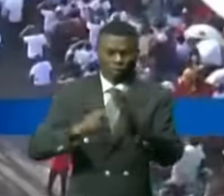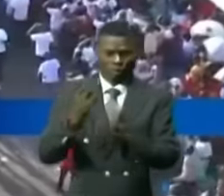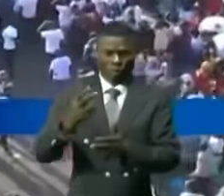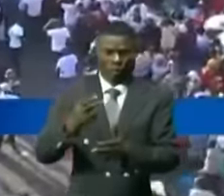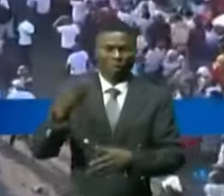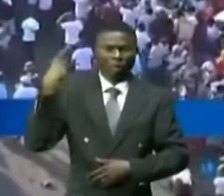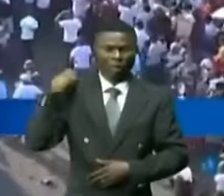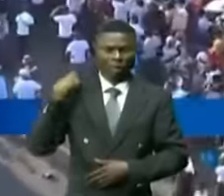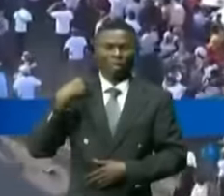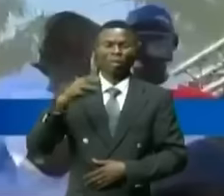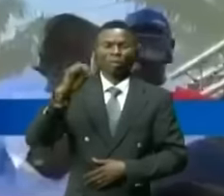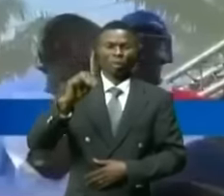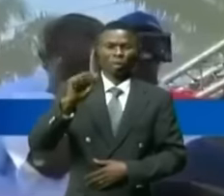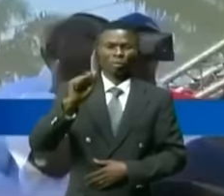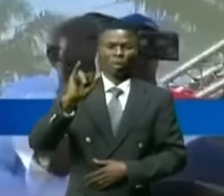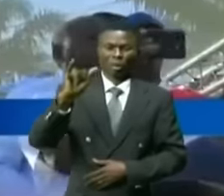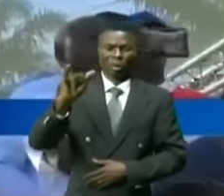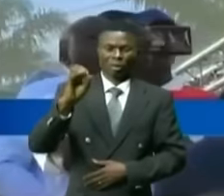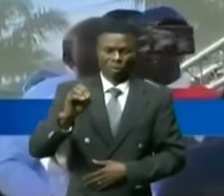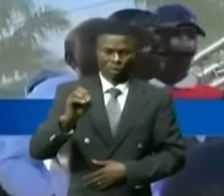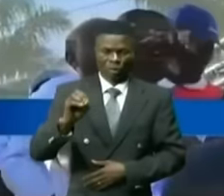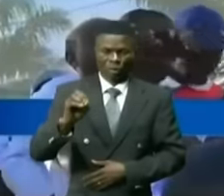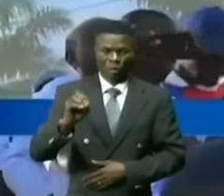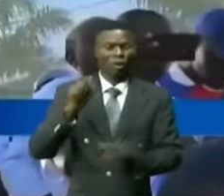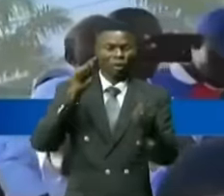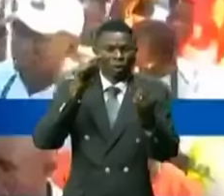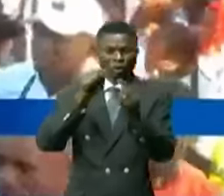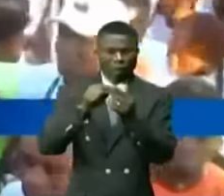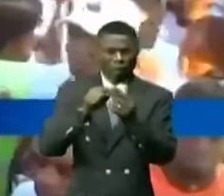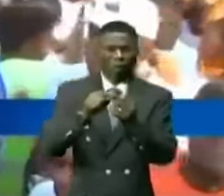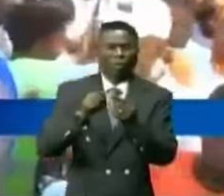l'honorable Mayomambeke Jean-Baudouin reste dans l'objectif de